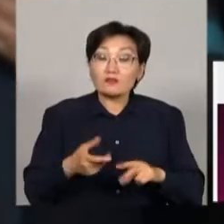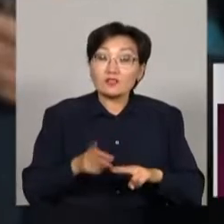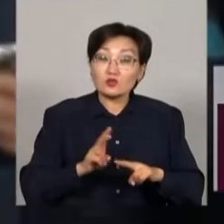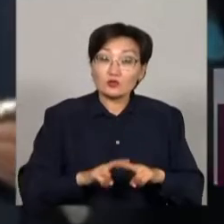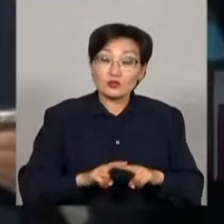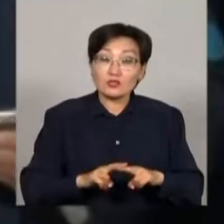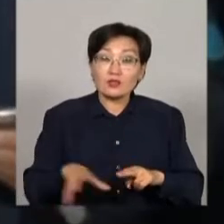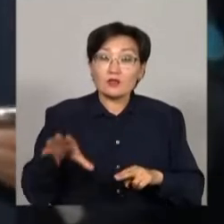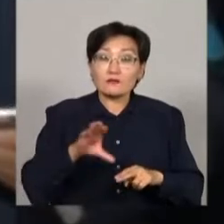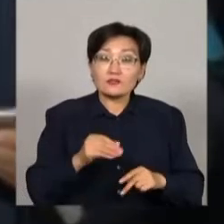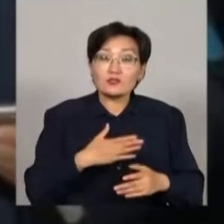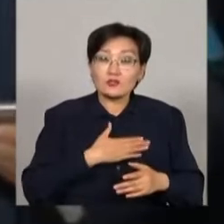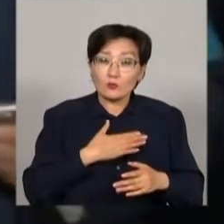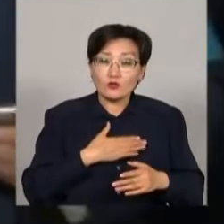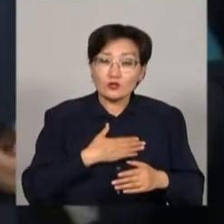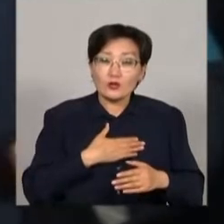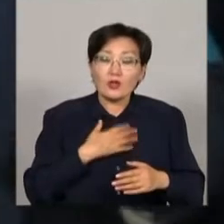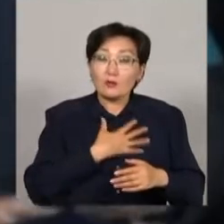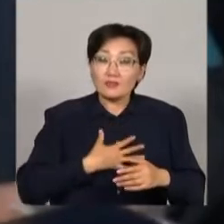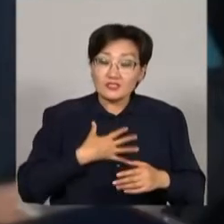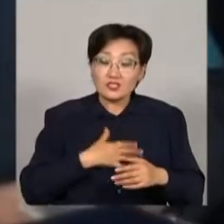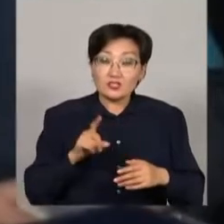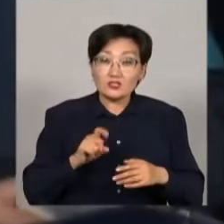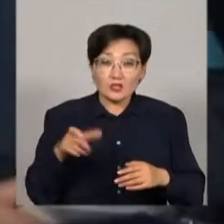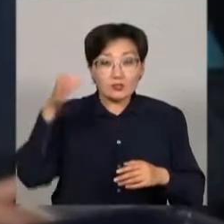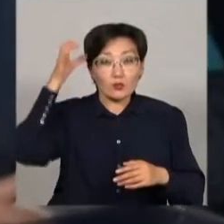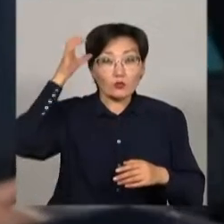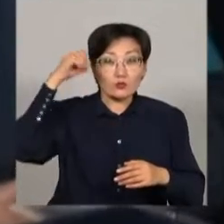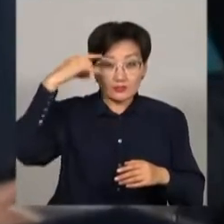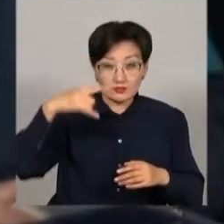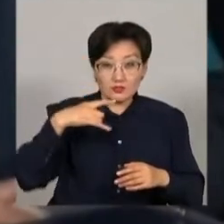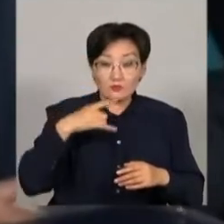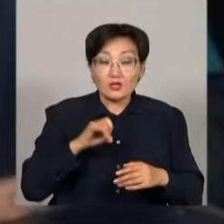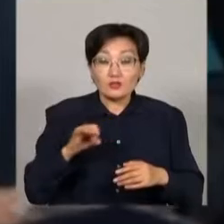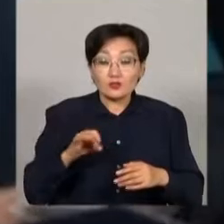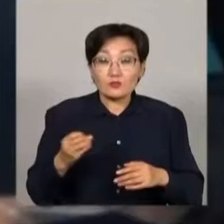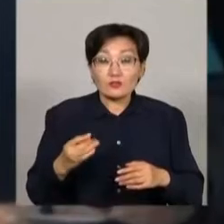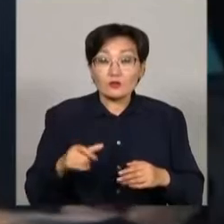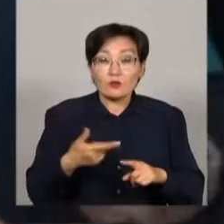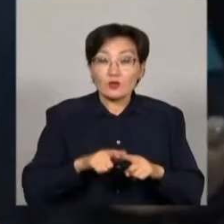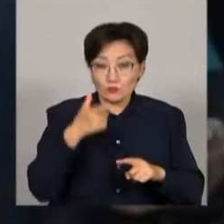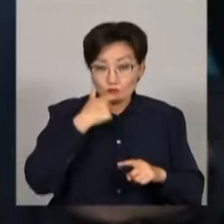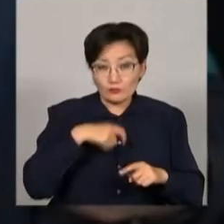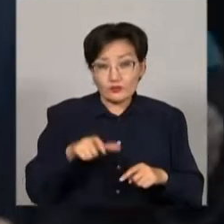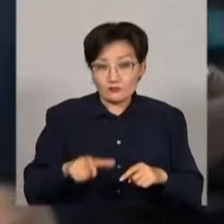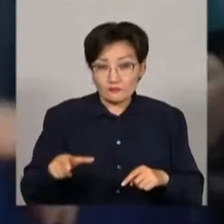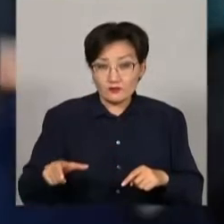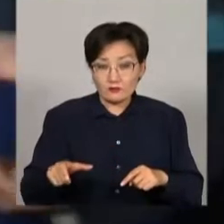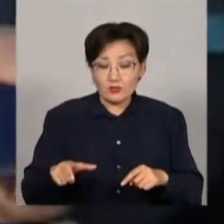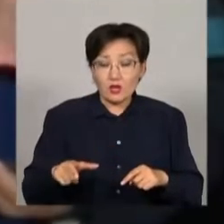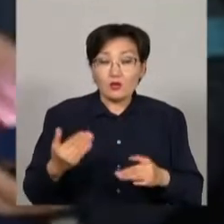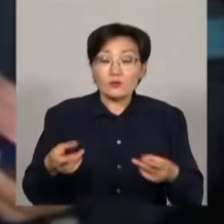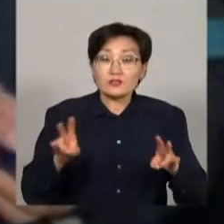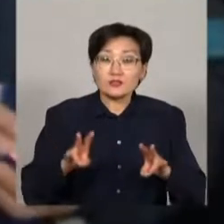который всей душой болел за науку Казахстана. В то же время он был очень скромным человеком.